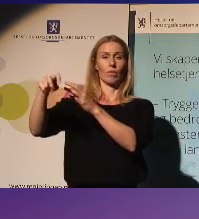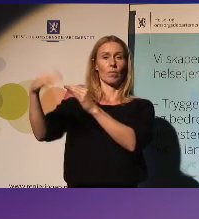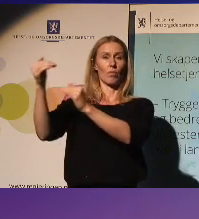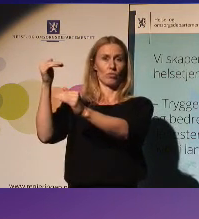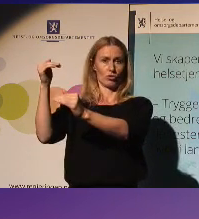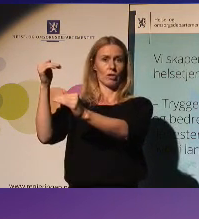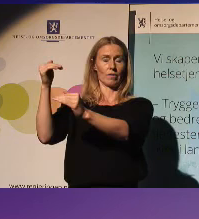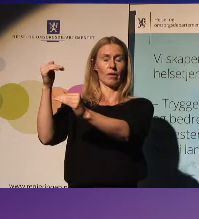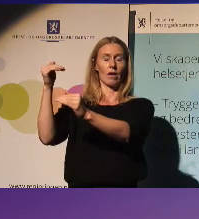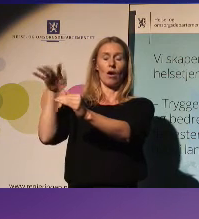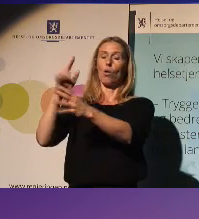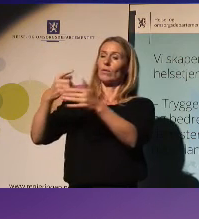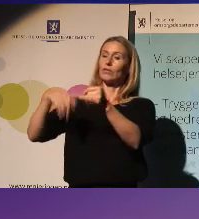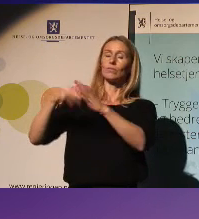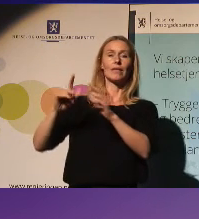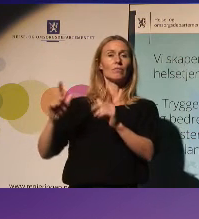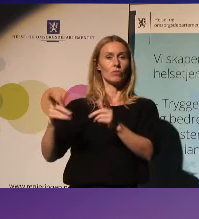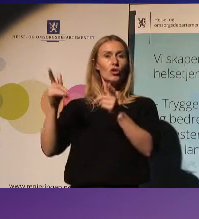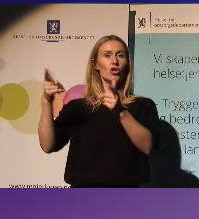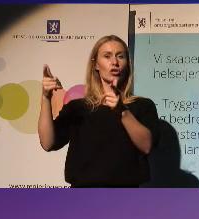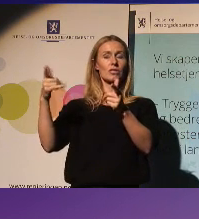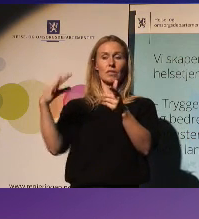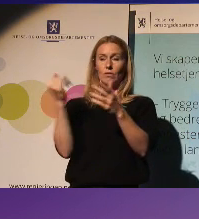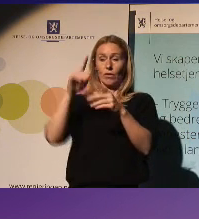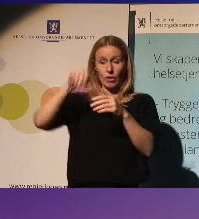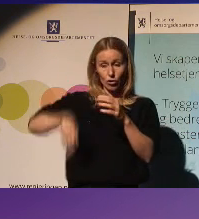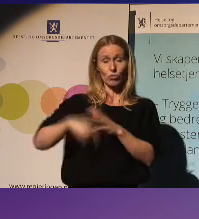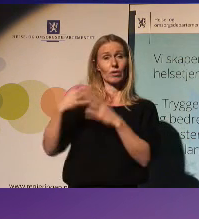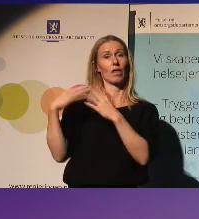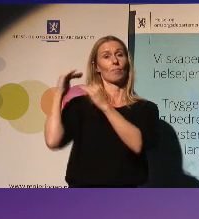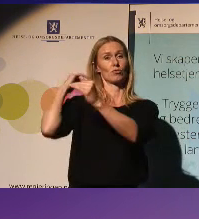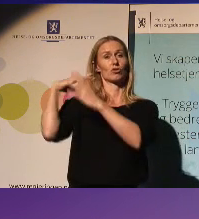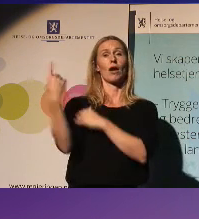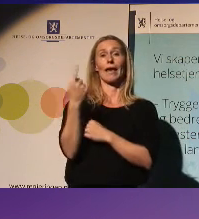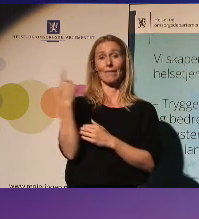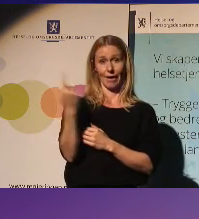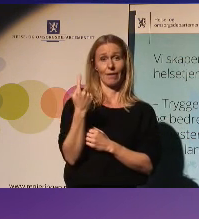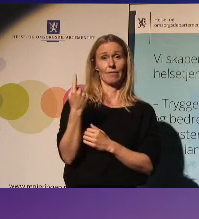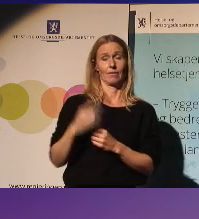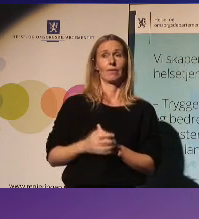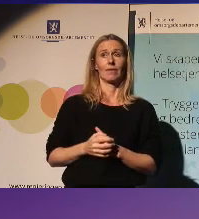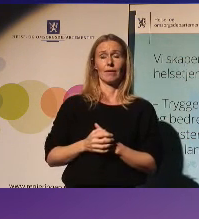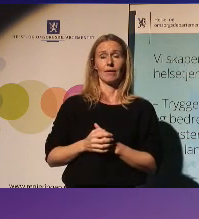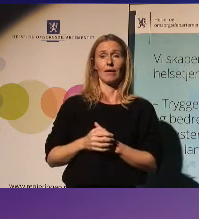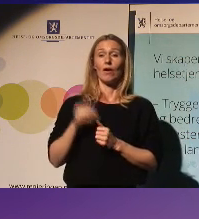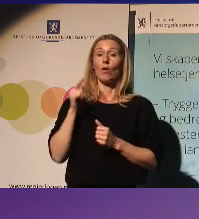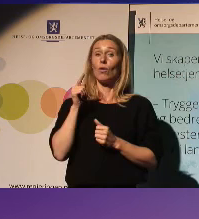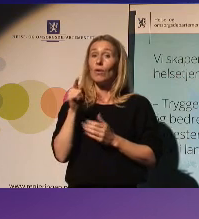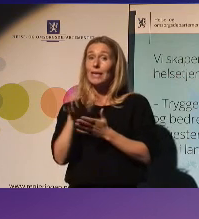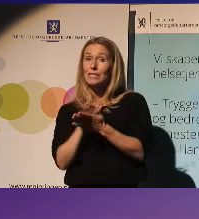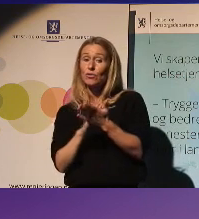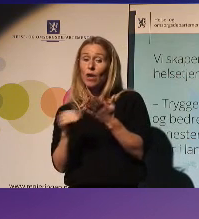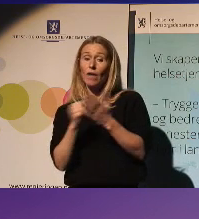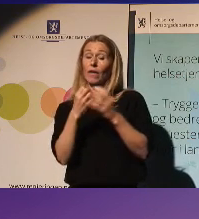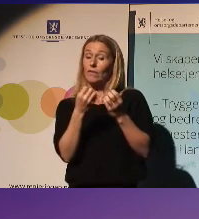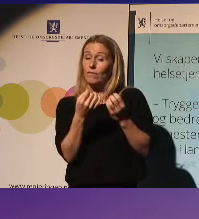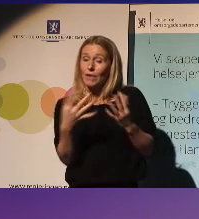til slutt så lykkes beboerne i å ta buss alene. Det resulterte i at